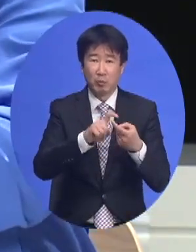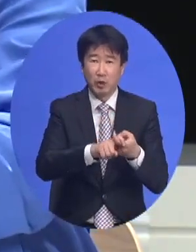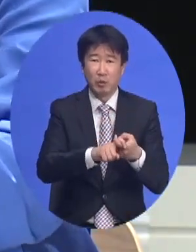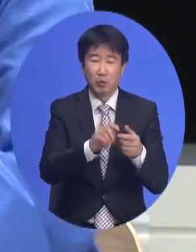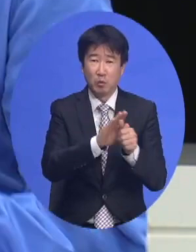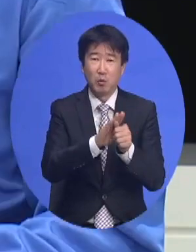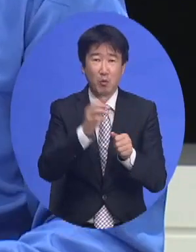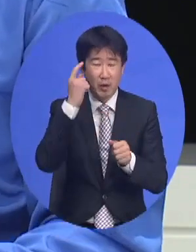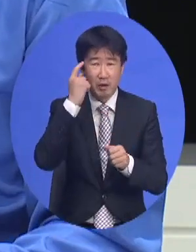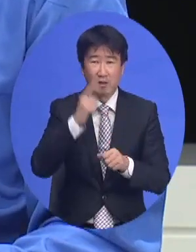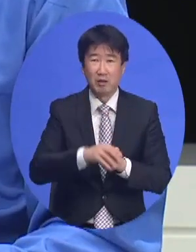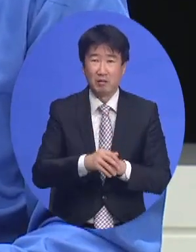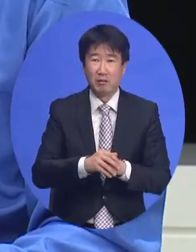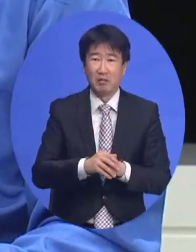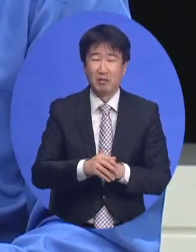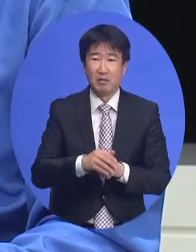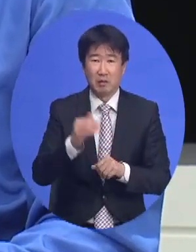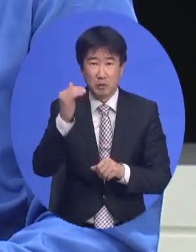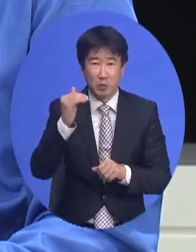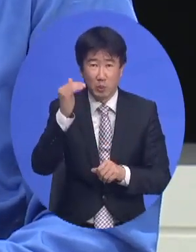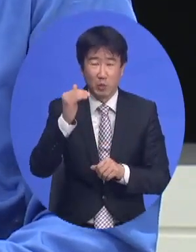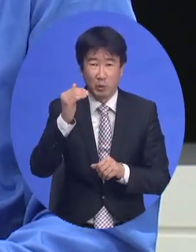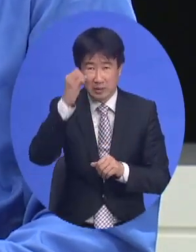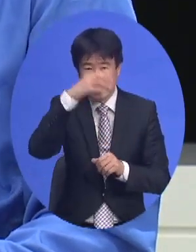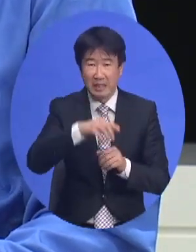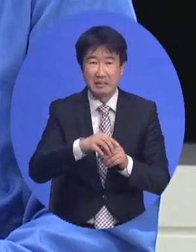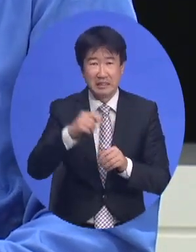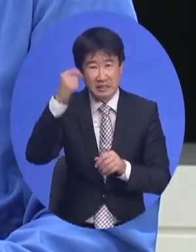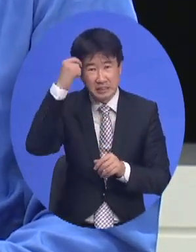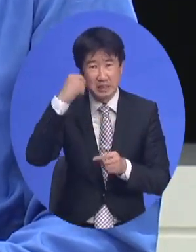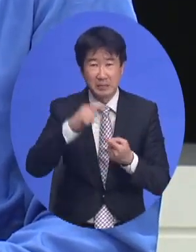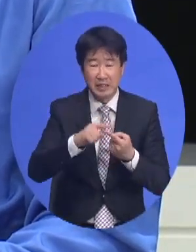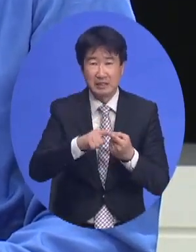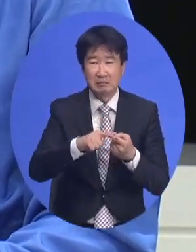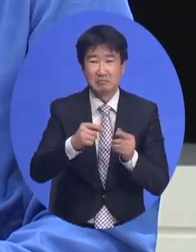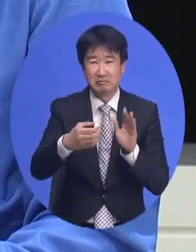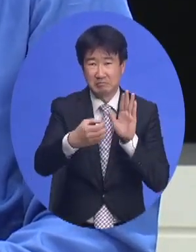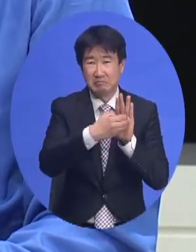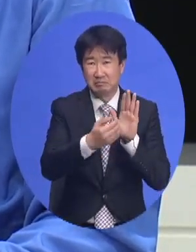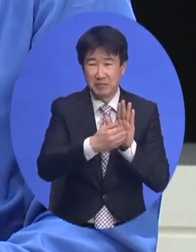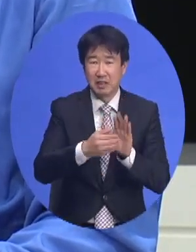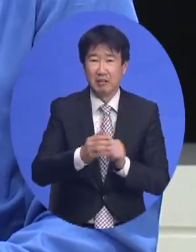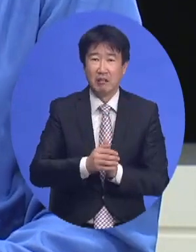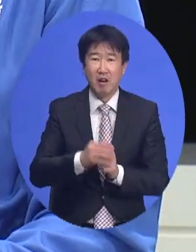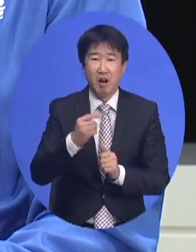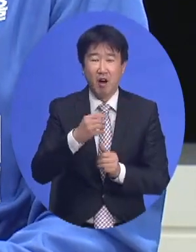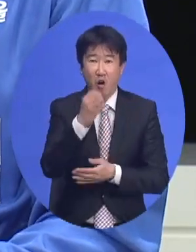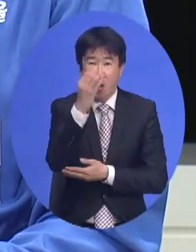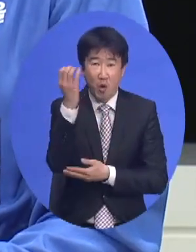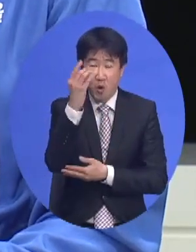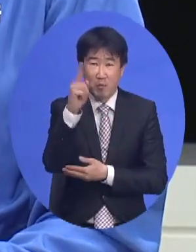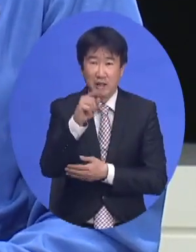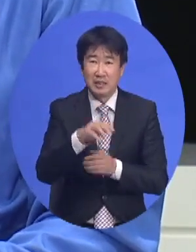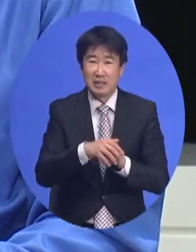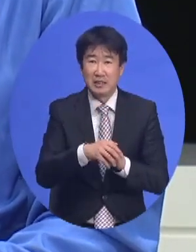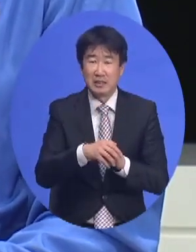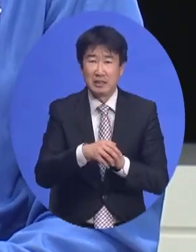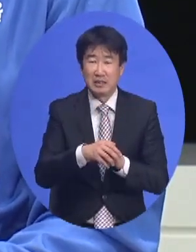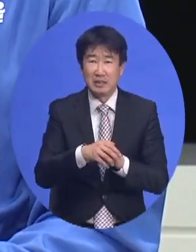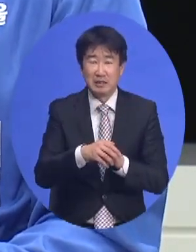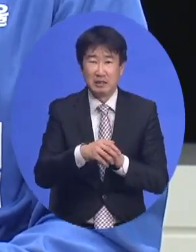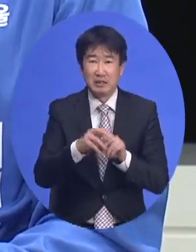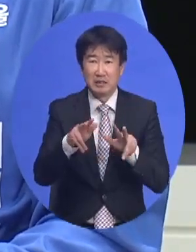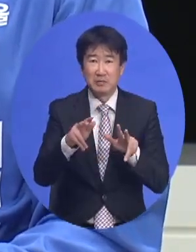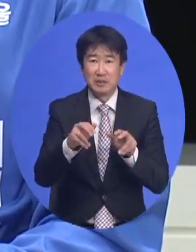그런 정도의 기조로 이야기한 겁니다. 아니, 기조가 아니라는 게 사실, 그다음에 언론이 또 사법부가 진행하고 아니, 있는